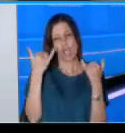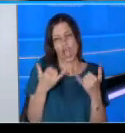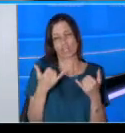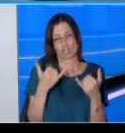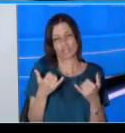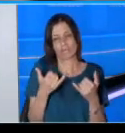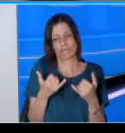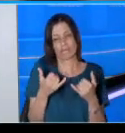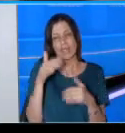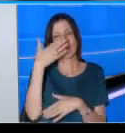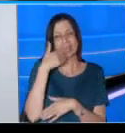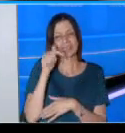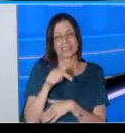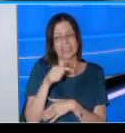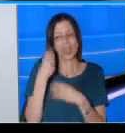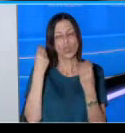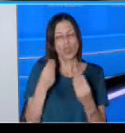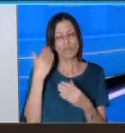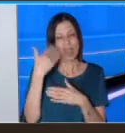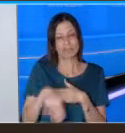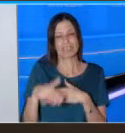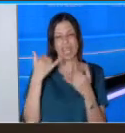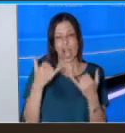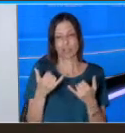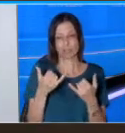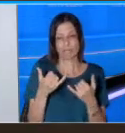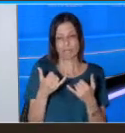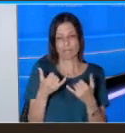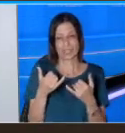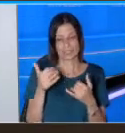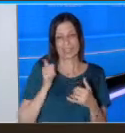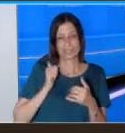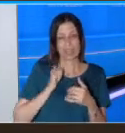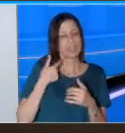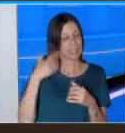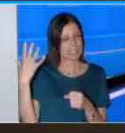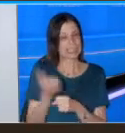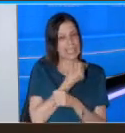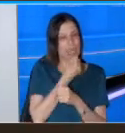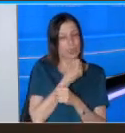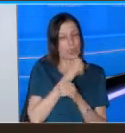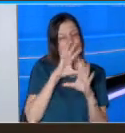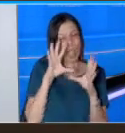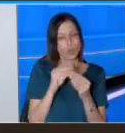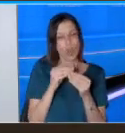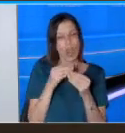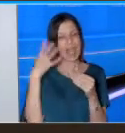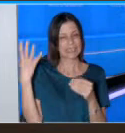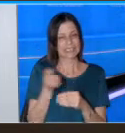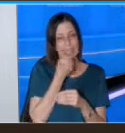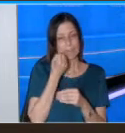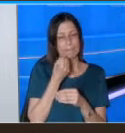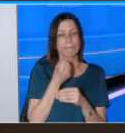כדי למדינת ישראל טוב להפסיק עכשיו, מבחינה צבאית השגנו את כל ההישגים,